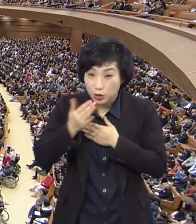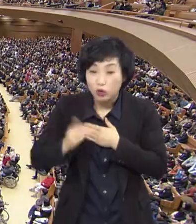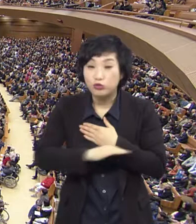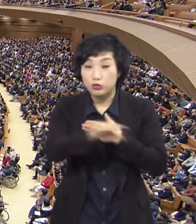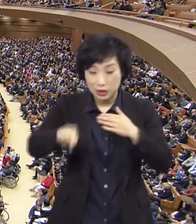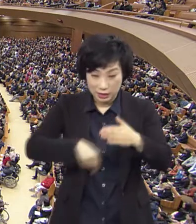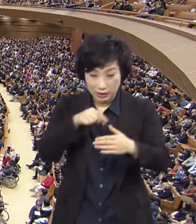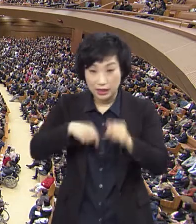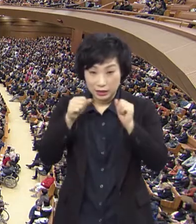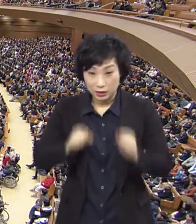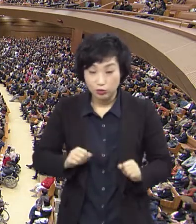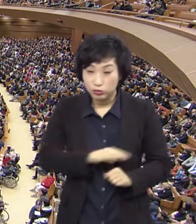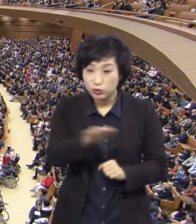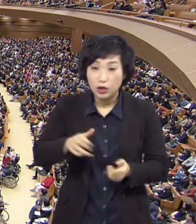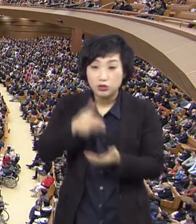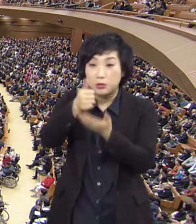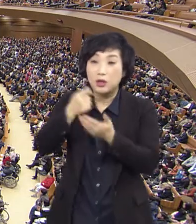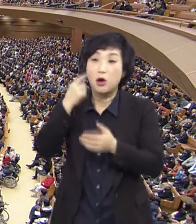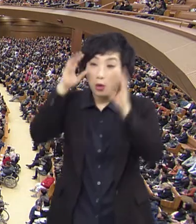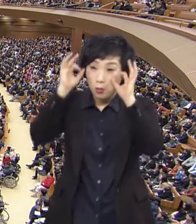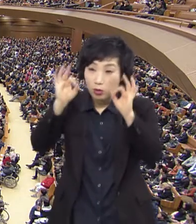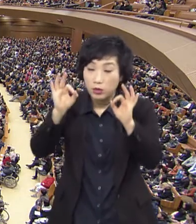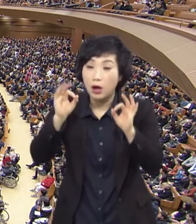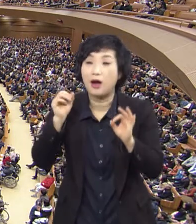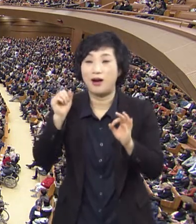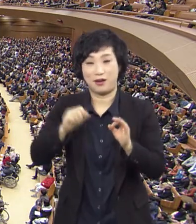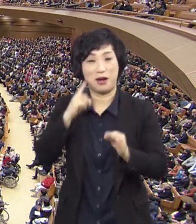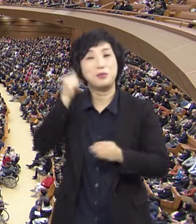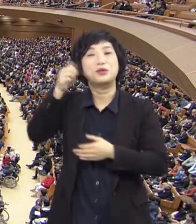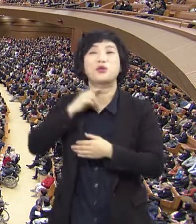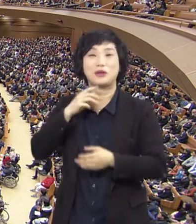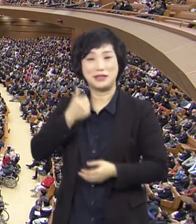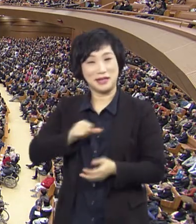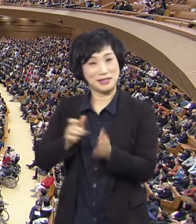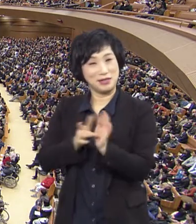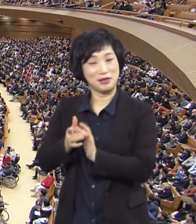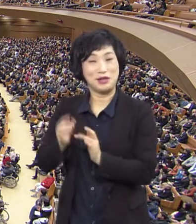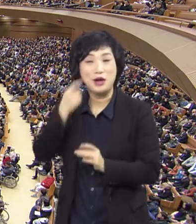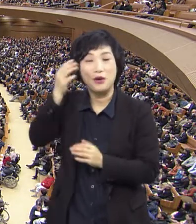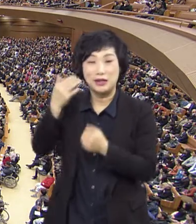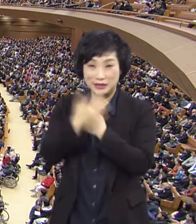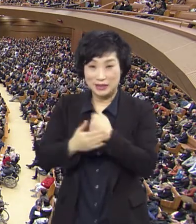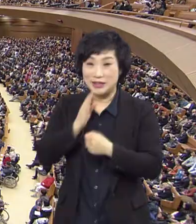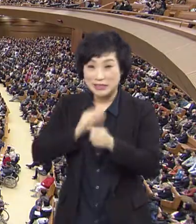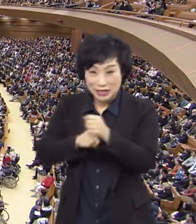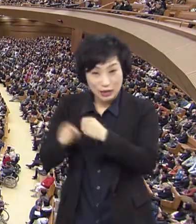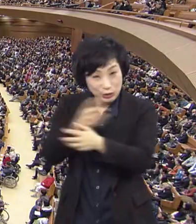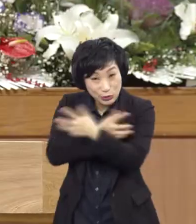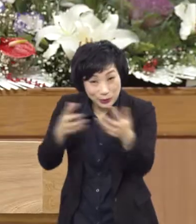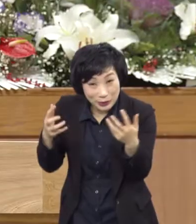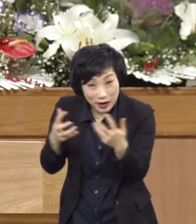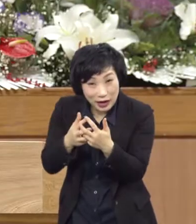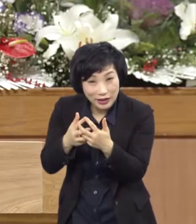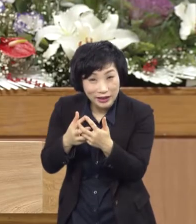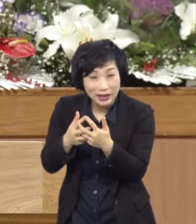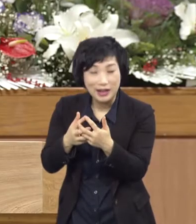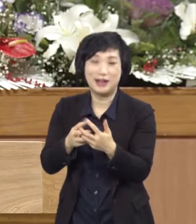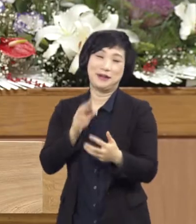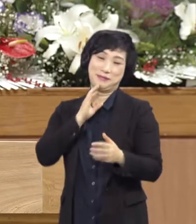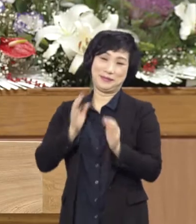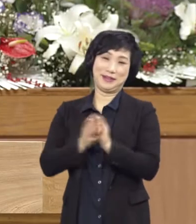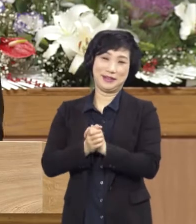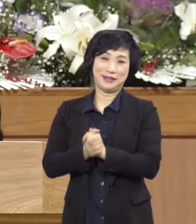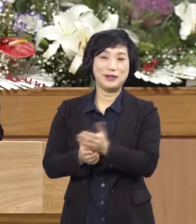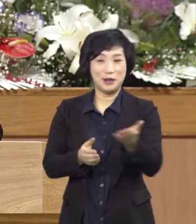가운데 거하심에 우리가 그 영광을 보니 아버지 독생자의 영광이요 은혜와 진리가 충만하더라. 은혜와